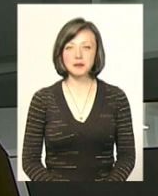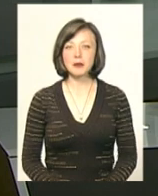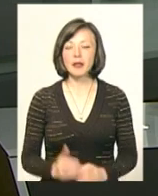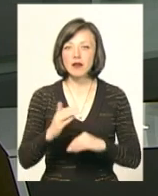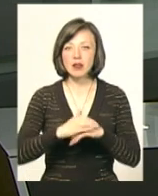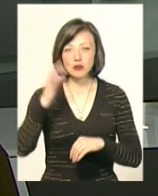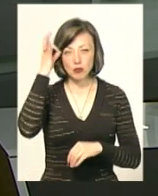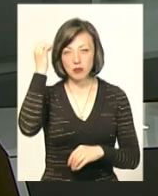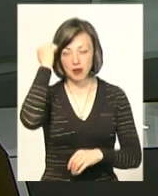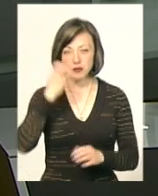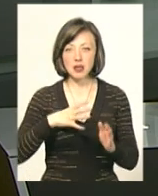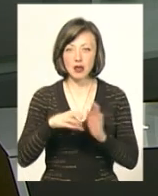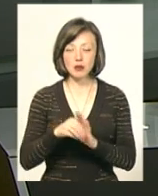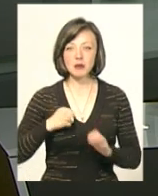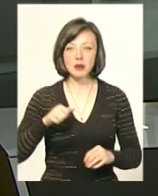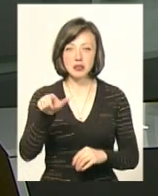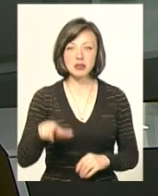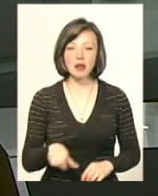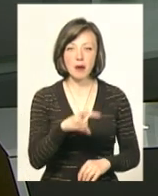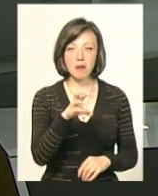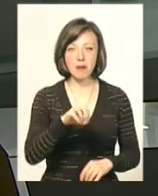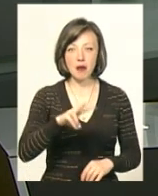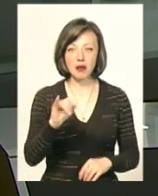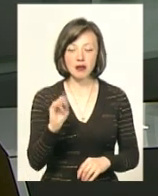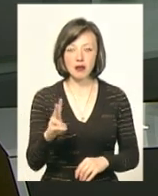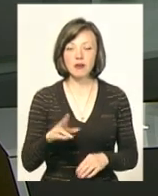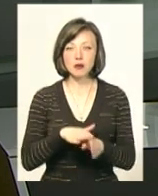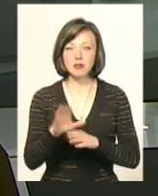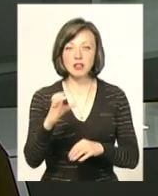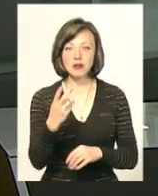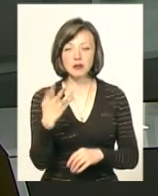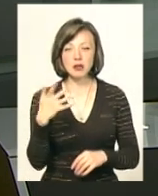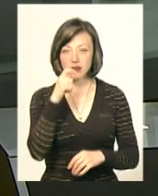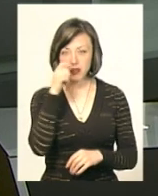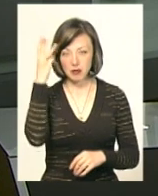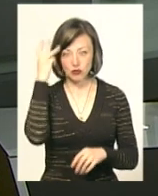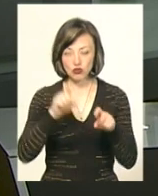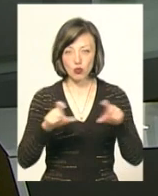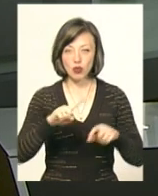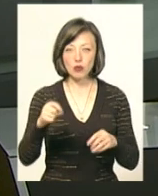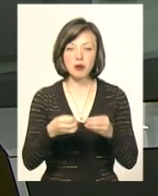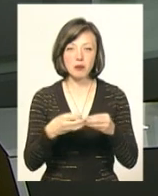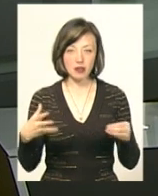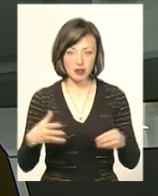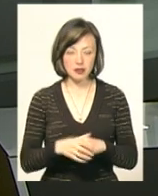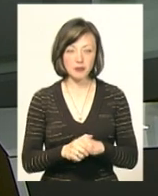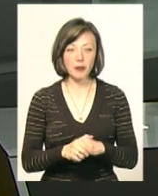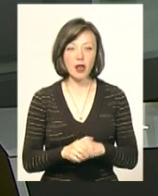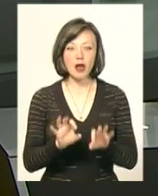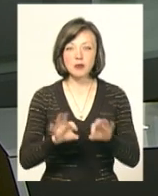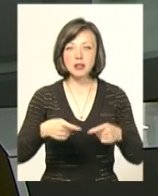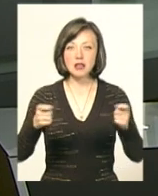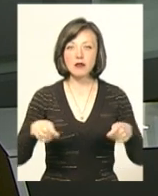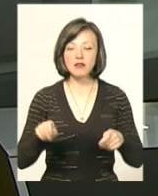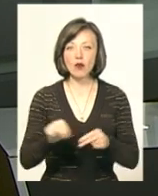Вечір спомин пам'яті загиблого бійця Івана Мельника відбудеться у середу 25 квітня у Хмельницькій школі номер 15. Як розповіла завуч